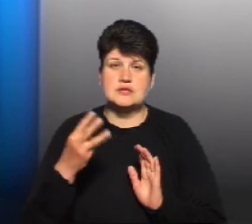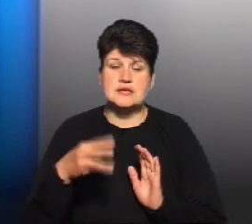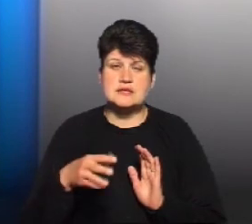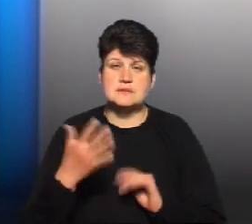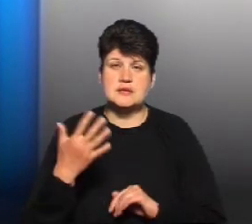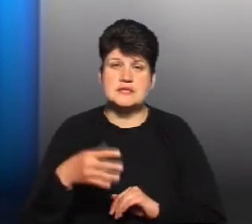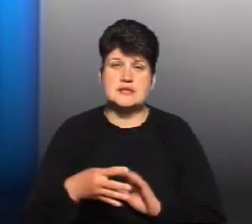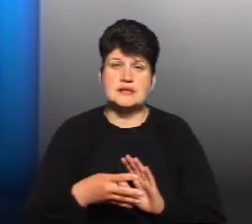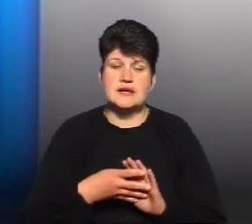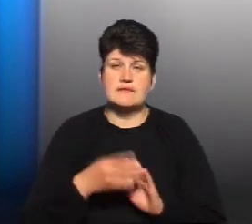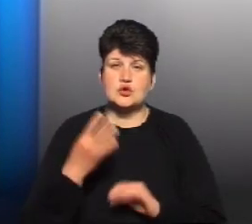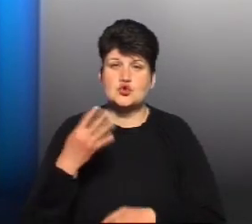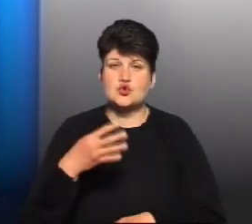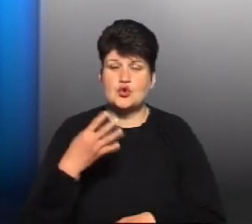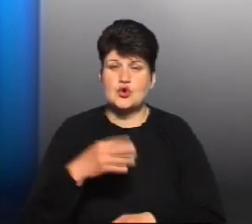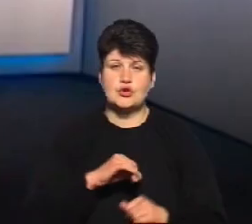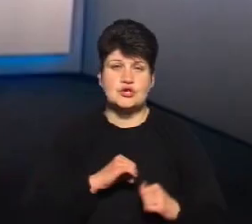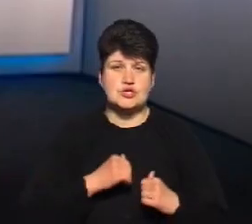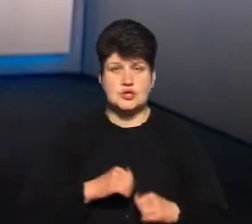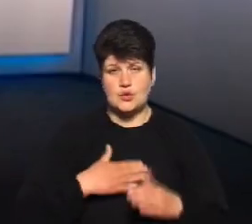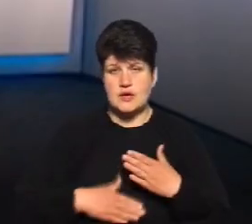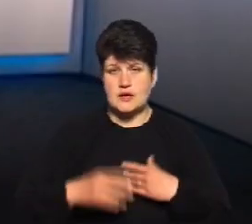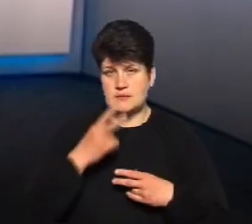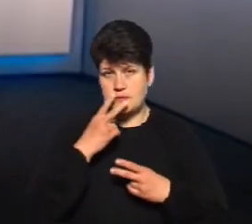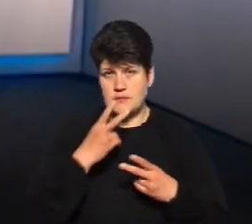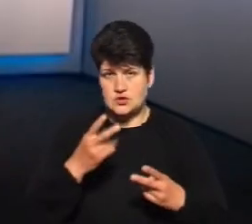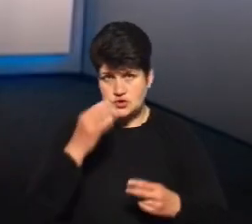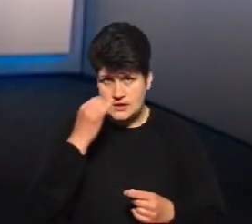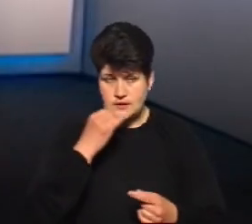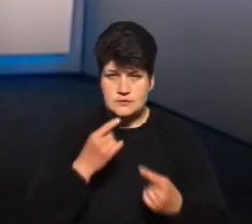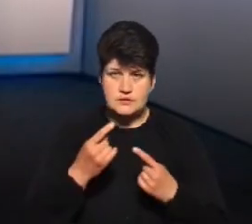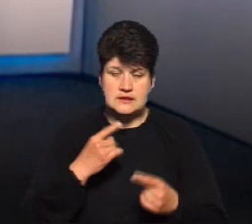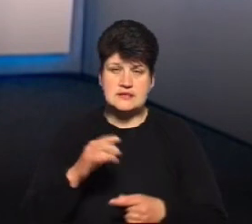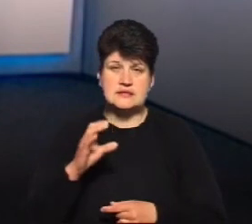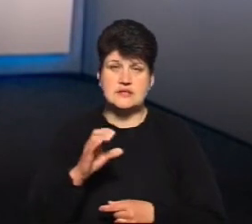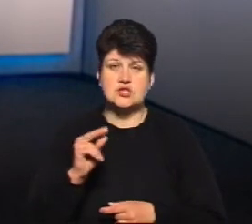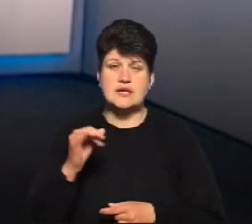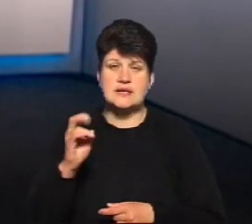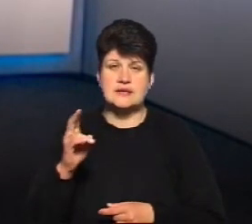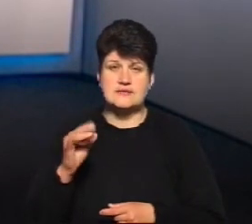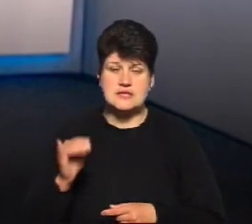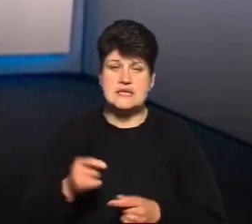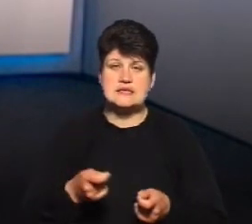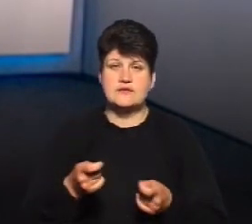067-530-59-40. Щиро вам раді будемо бачити всіх. Дуже дякую вам за розмову. Світлана Чайківська, завідувачка відділення